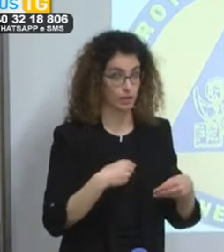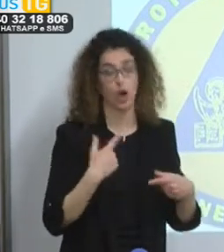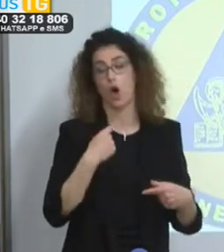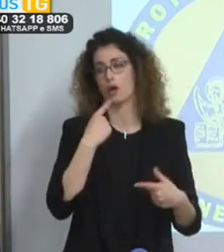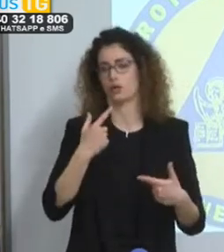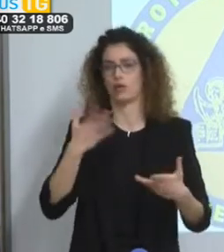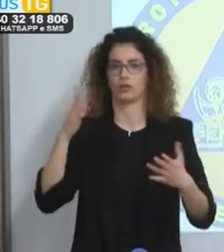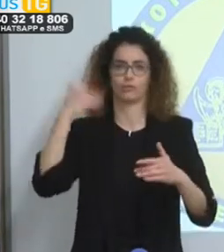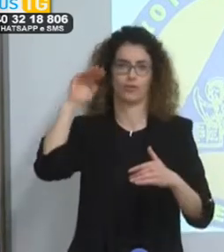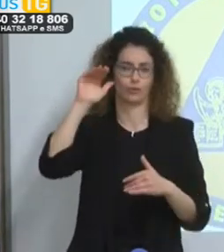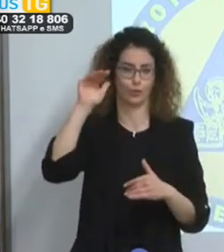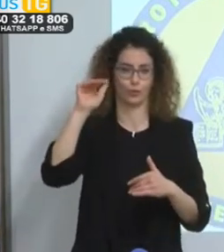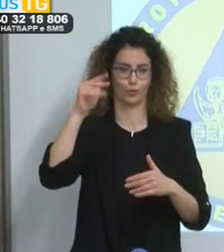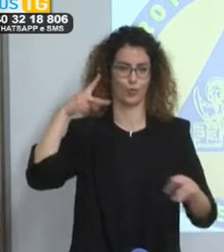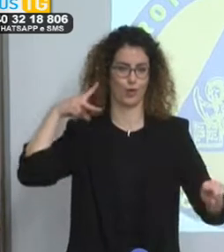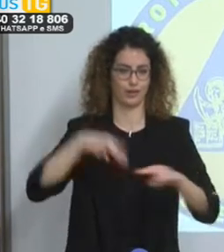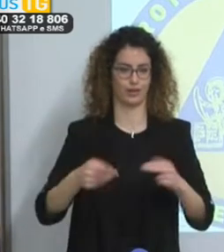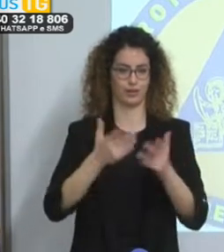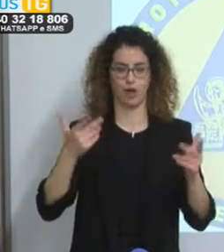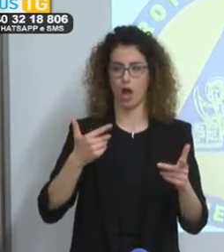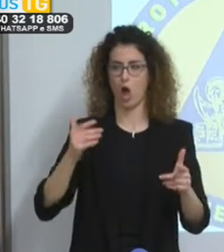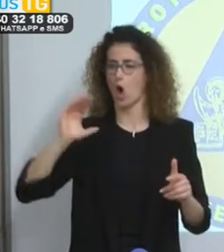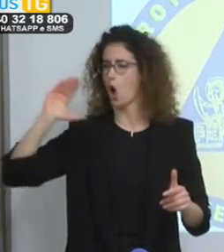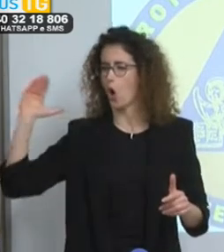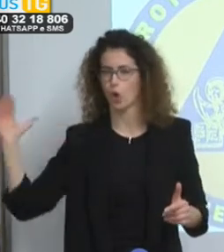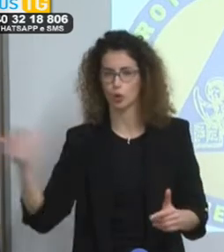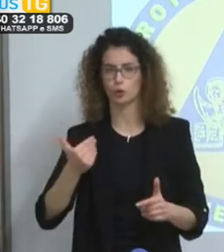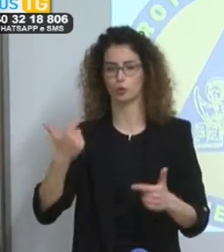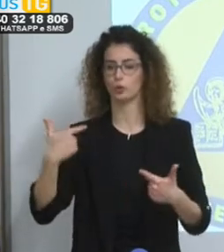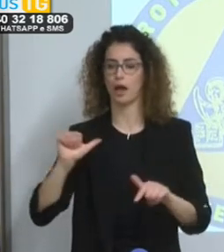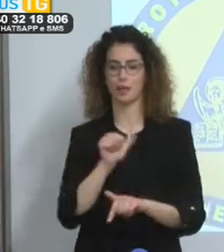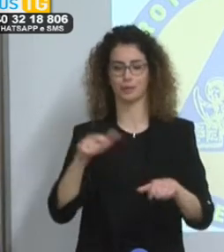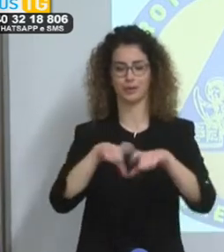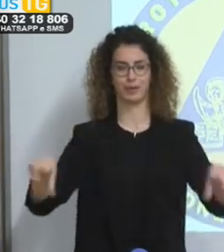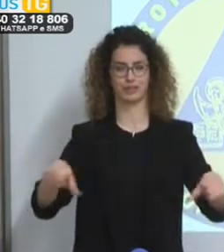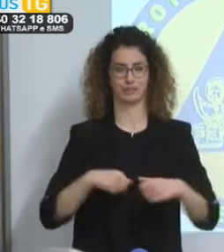la grande inaugurazione, richiederemo il primo posto tutti questi geni qua.